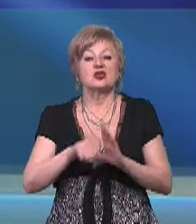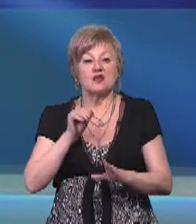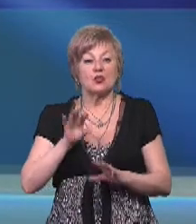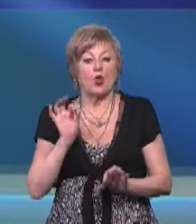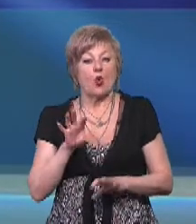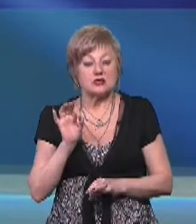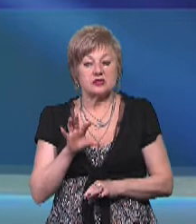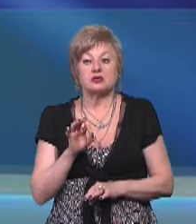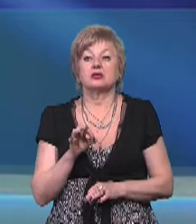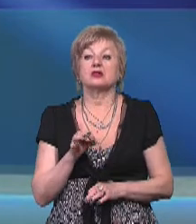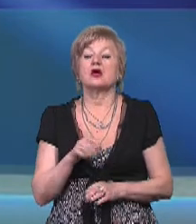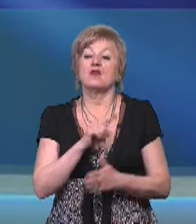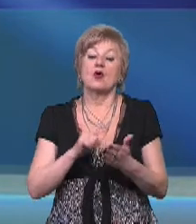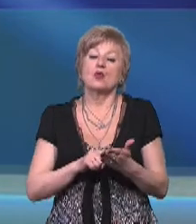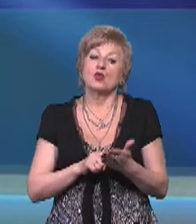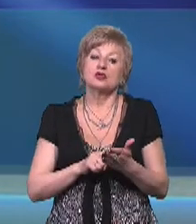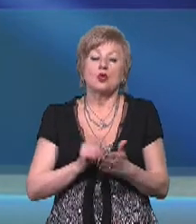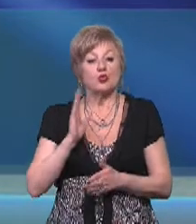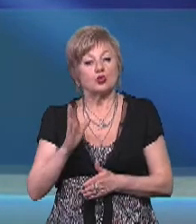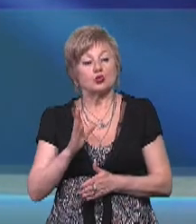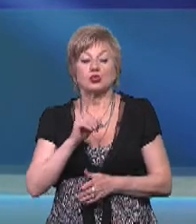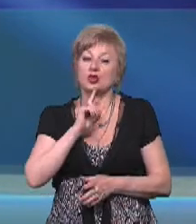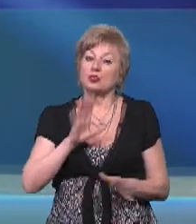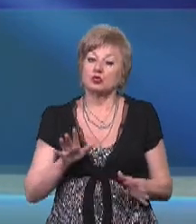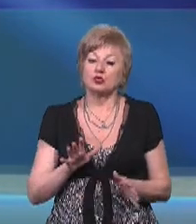це питання велике, чи будуть вони чи ні, тому що